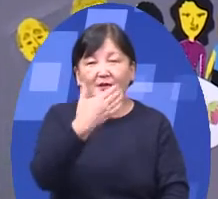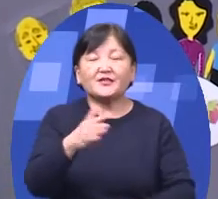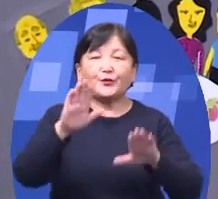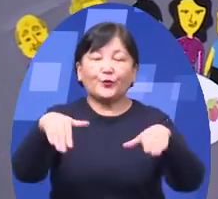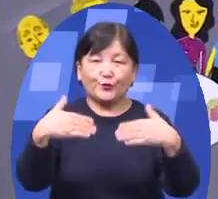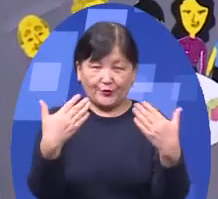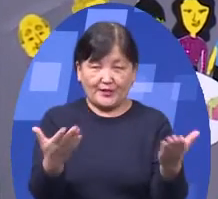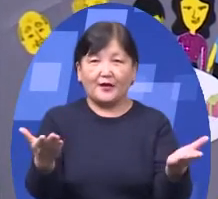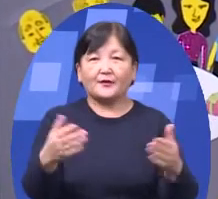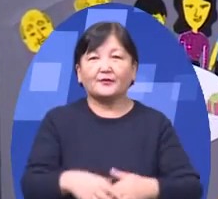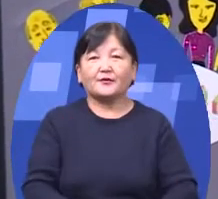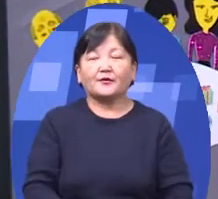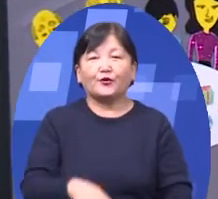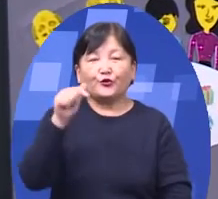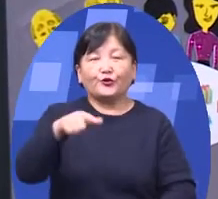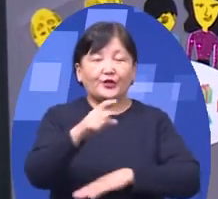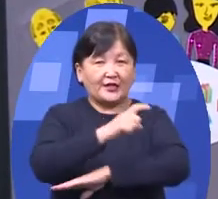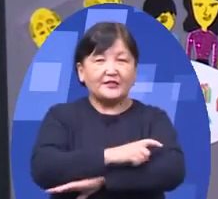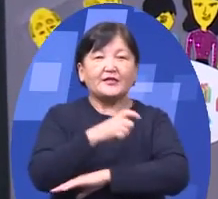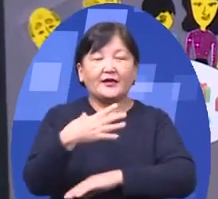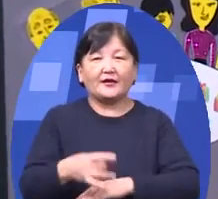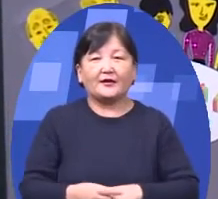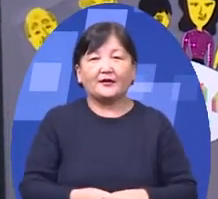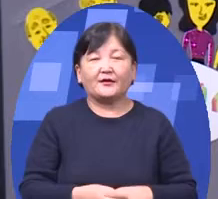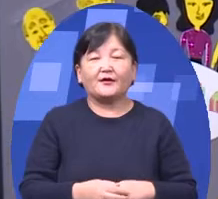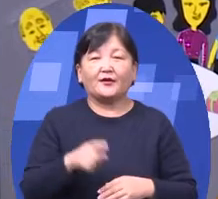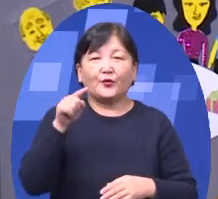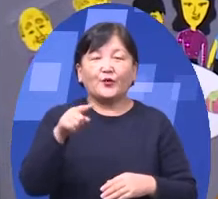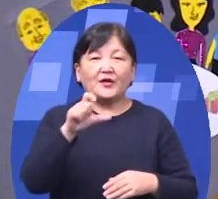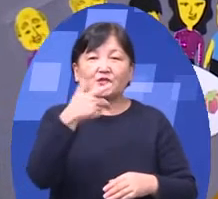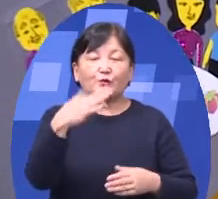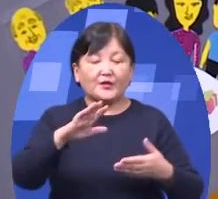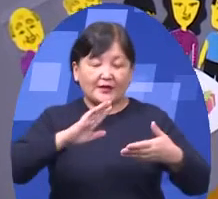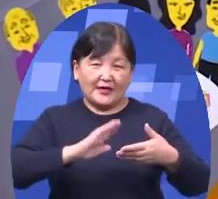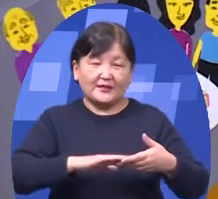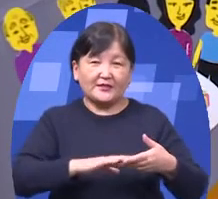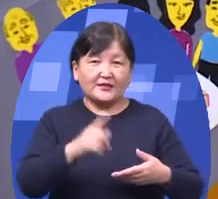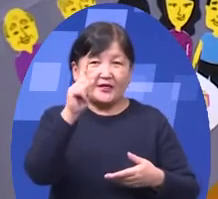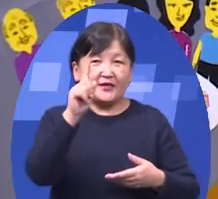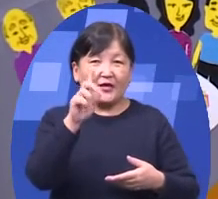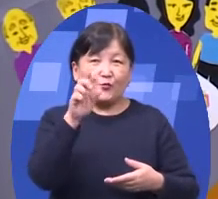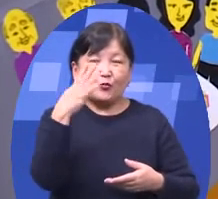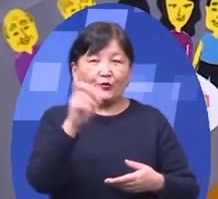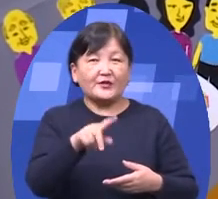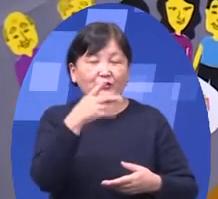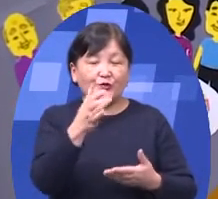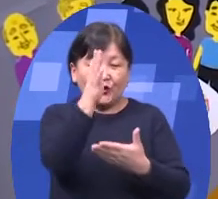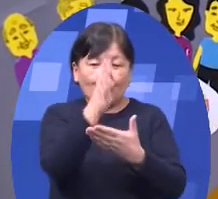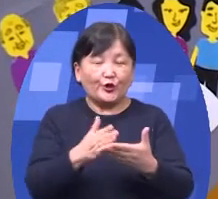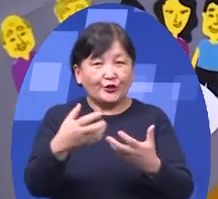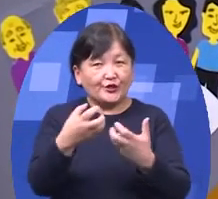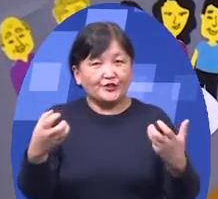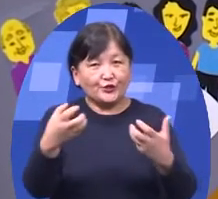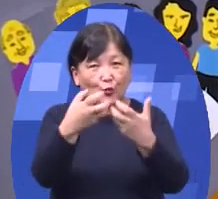Сайн байцгаана уу хүүхдүүдээ. Бид өнөөдрийн хичээлээр хоногийн хэсгүүдтэй танилцаж, нэг бүхэл зүйл олон хэсэгт